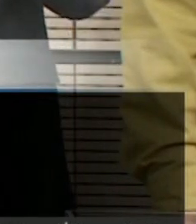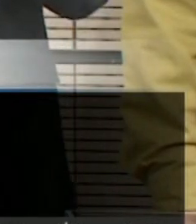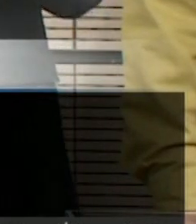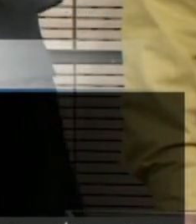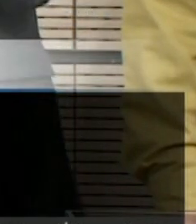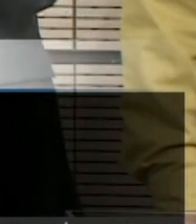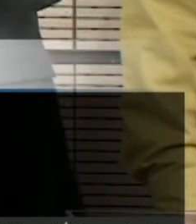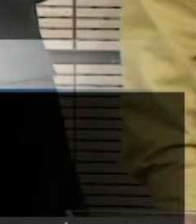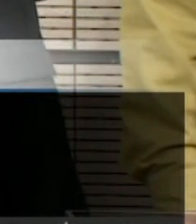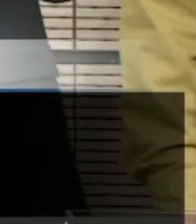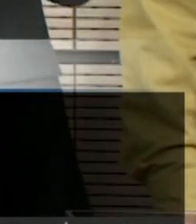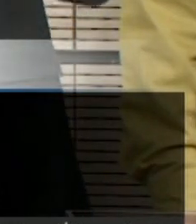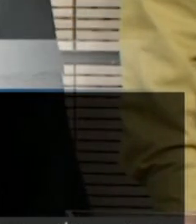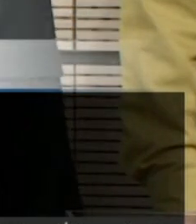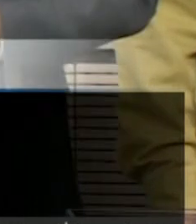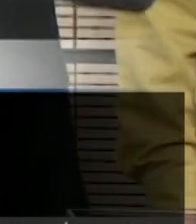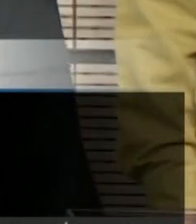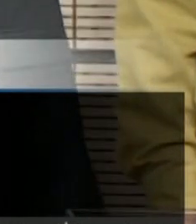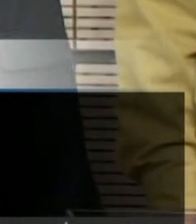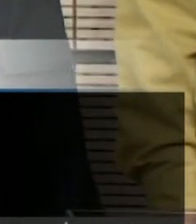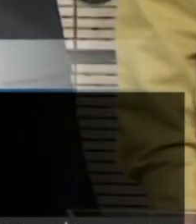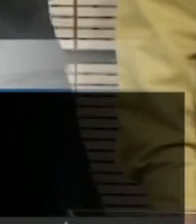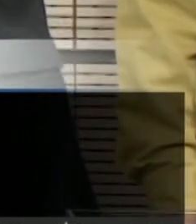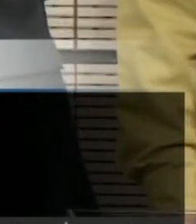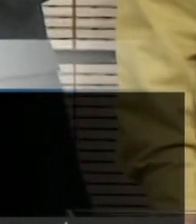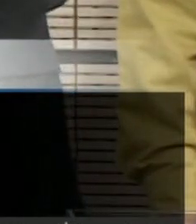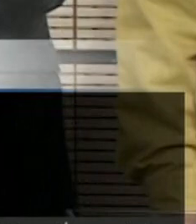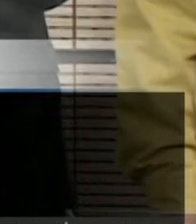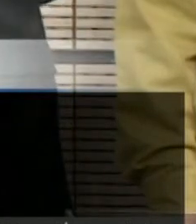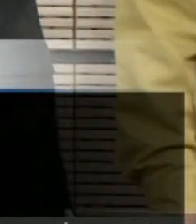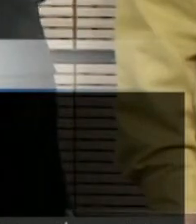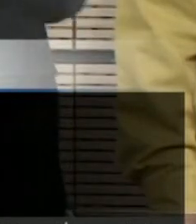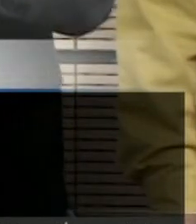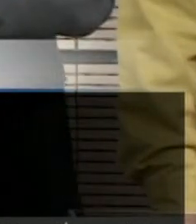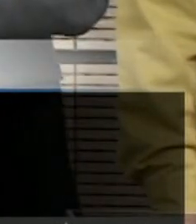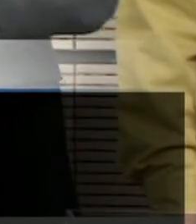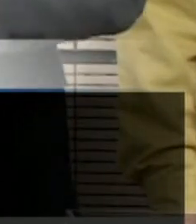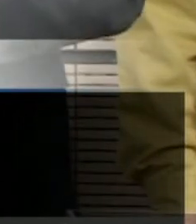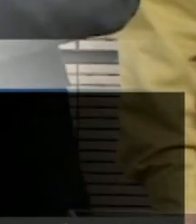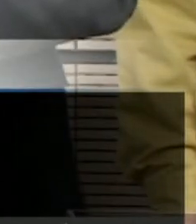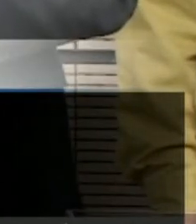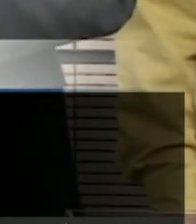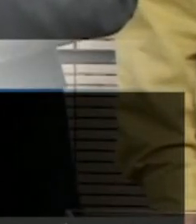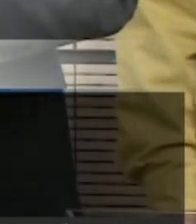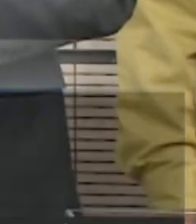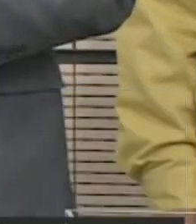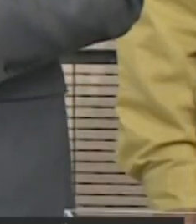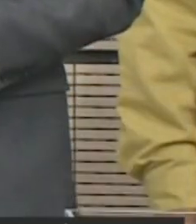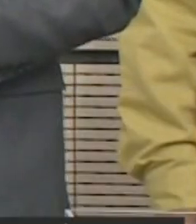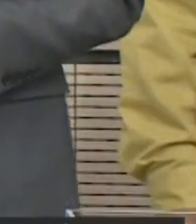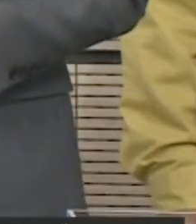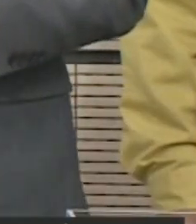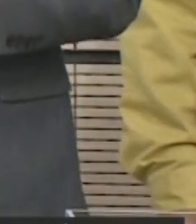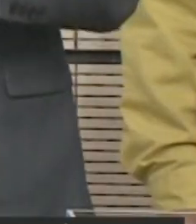있을 걸로 예상하였습니다. 의료 및 방역 대응 여력이 한계에 도달하고 있습니다.